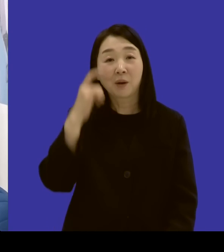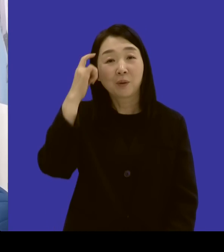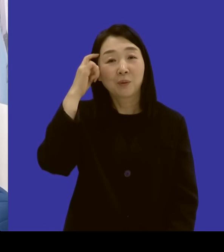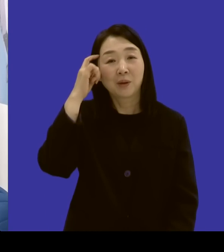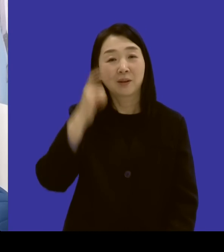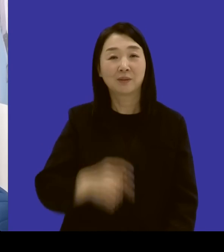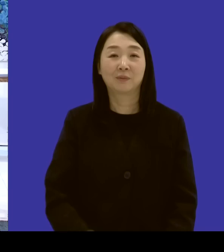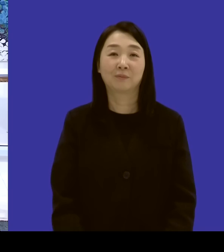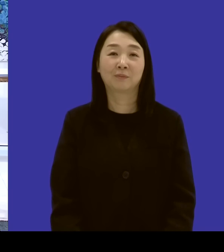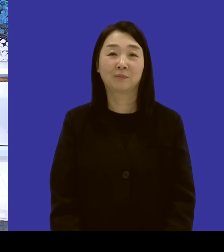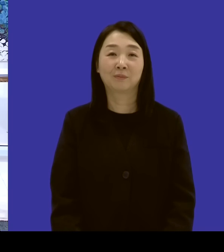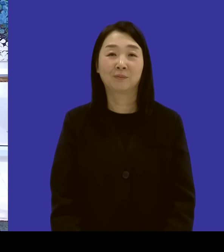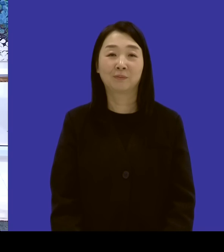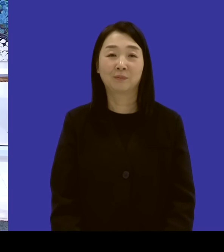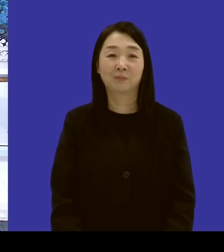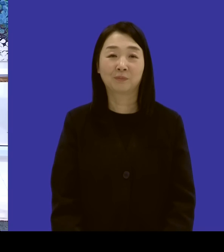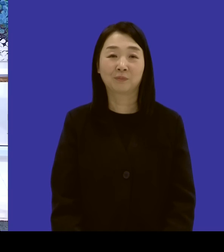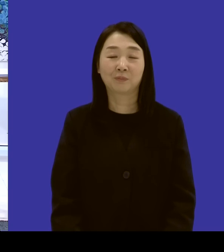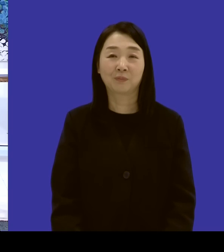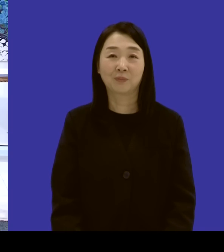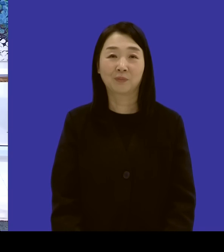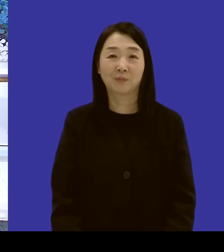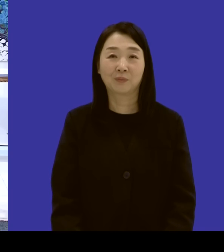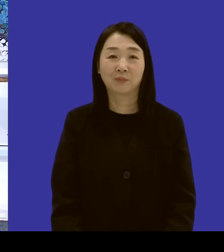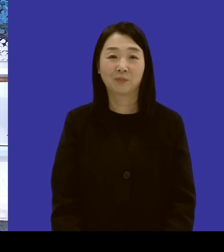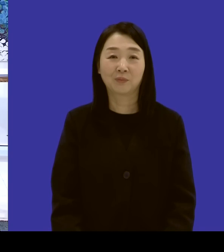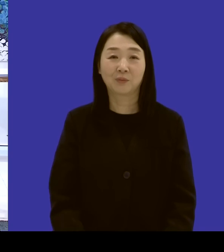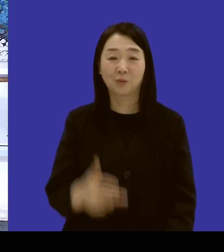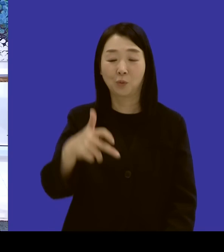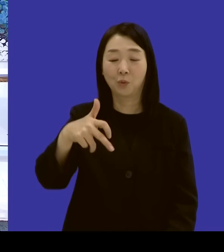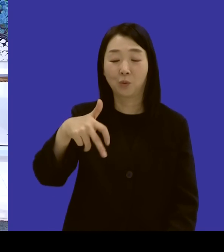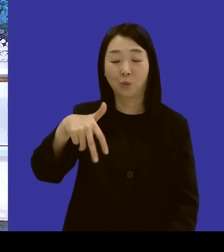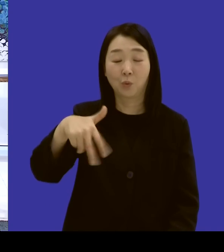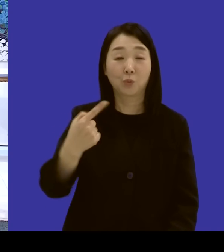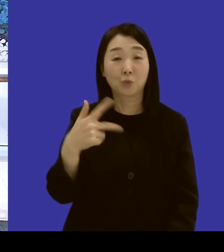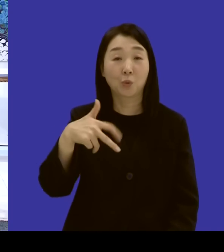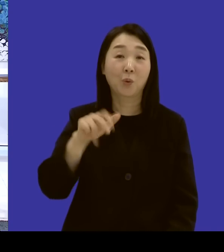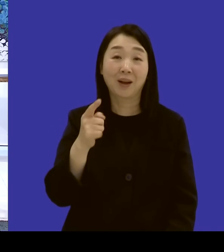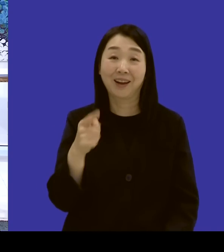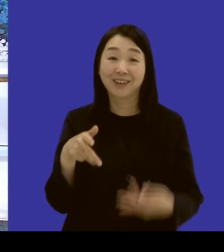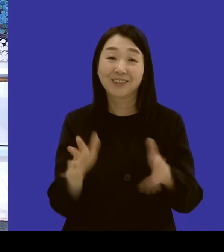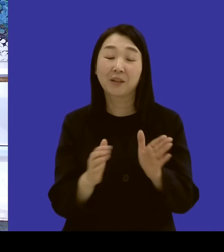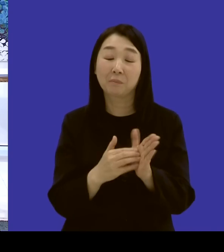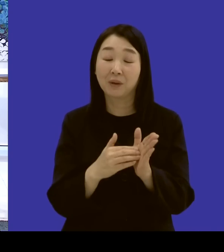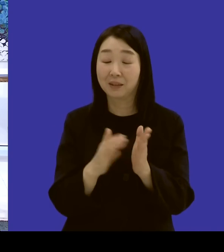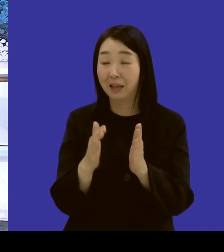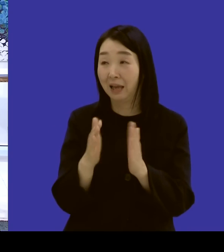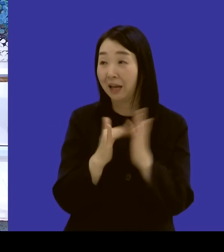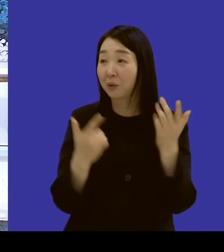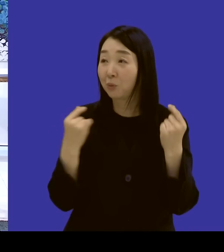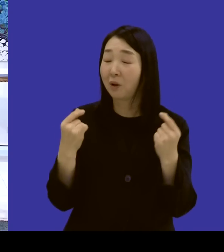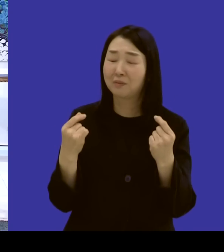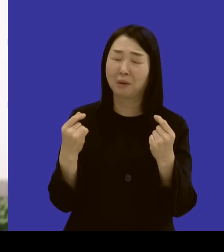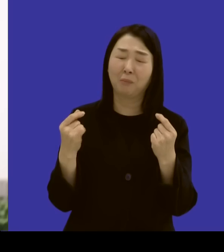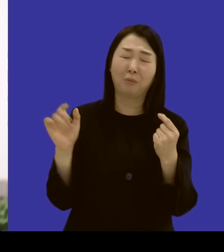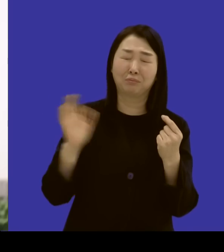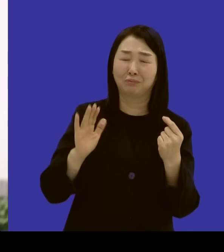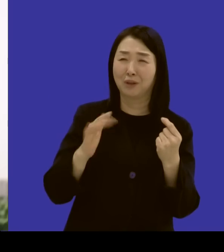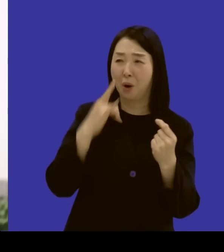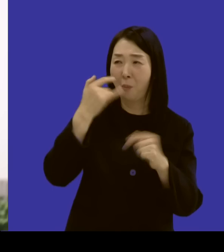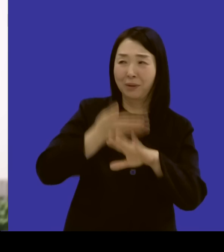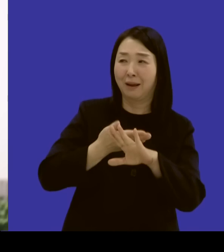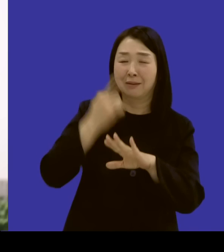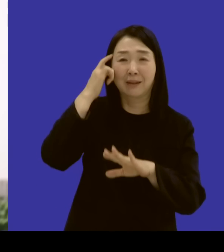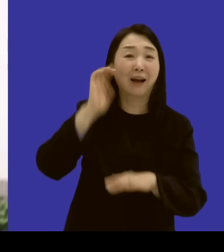드리냐 하면 그렇게 하고 이제 조카들이 태어났는데 뭐 완전히 저는 그냥 저희 가족이죠. 그런 게 전혀 없거든요. 근데 왜